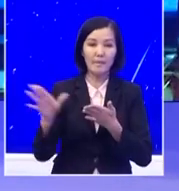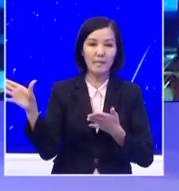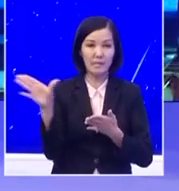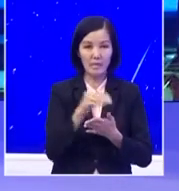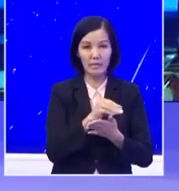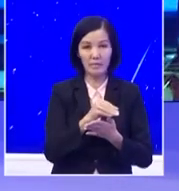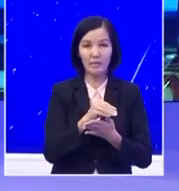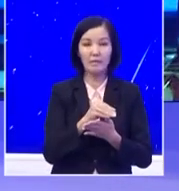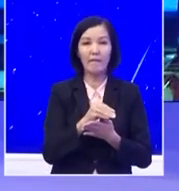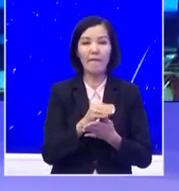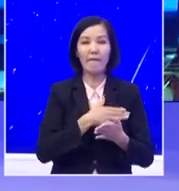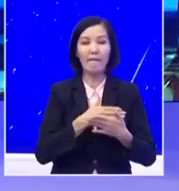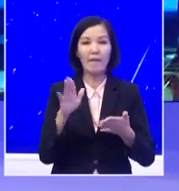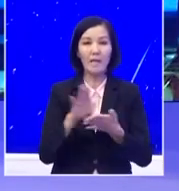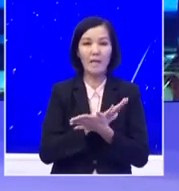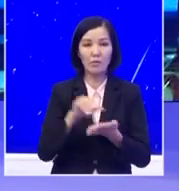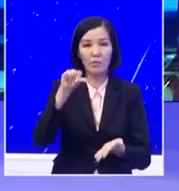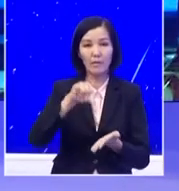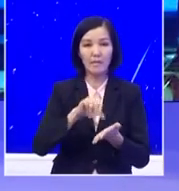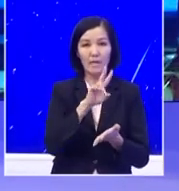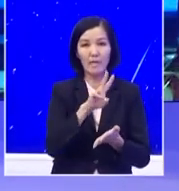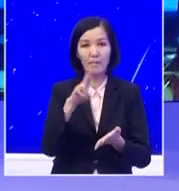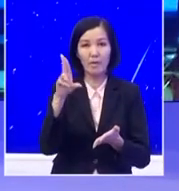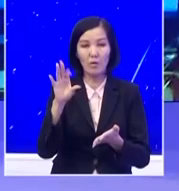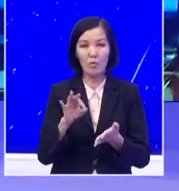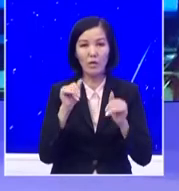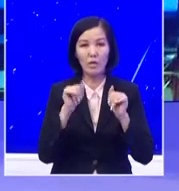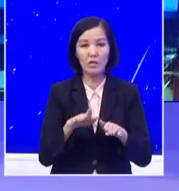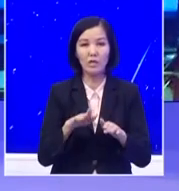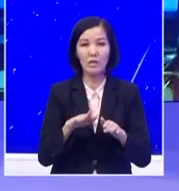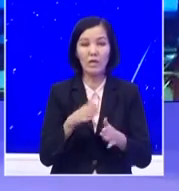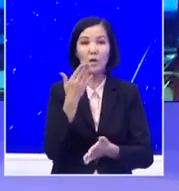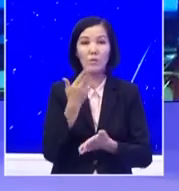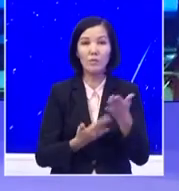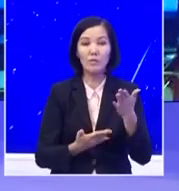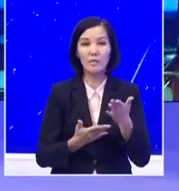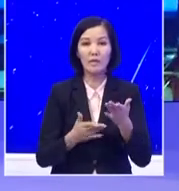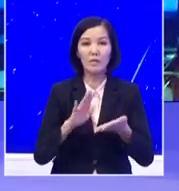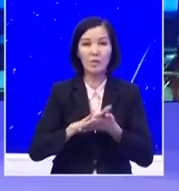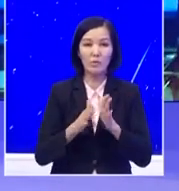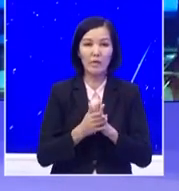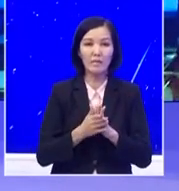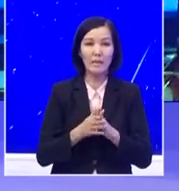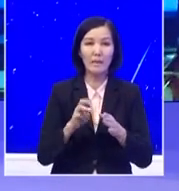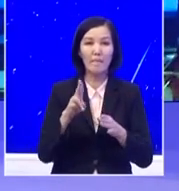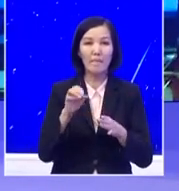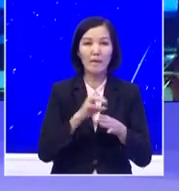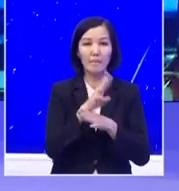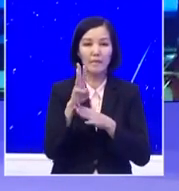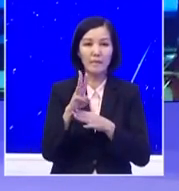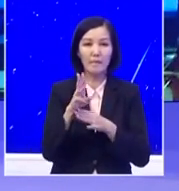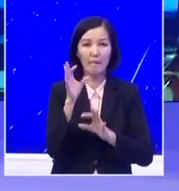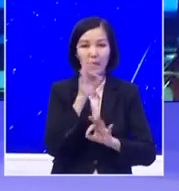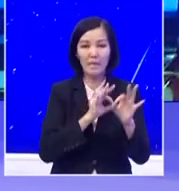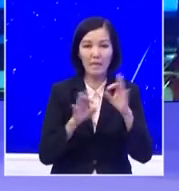Прозрачность во всем. Волонтеры и представители неправительственных организаций решили лично узнать, как обстоит ситуация по обеспеченности